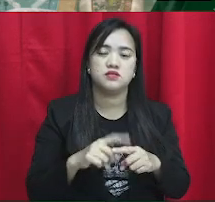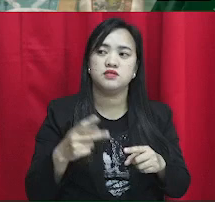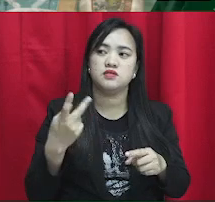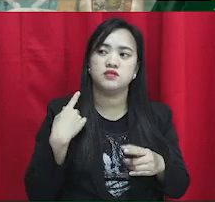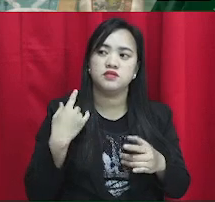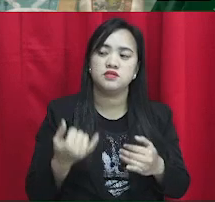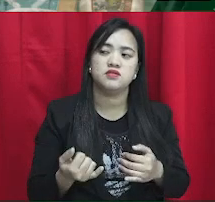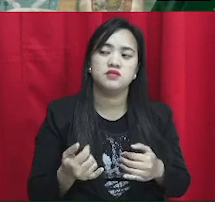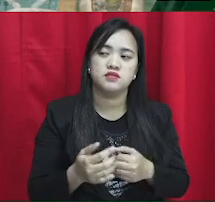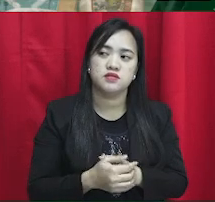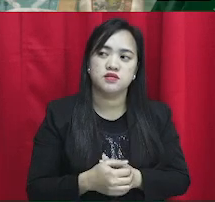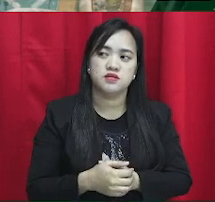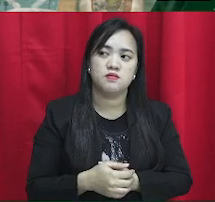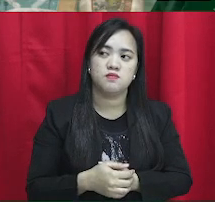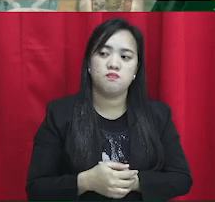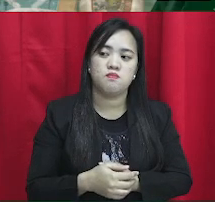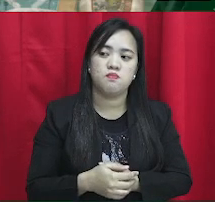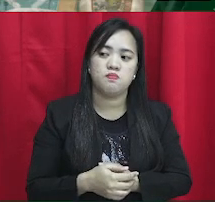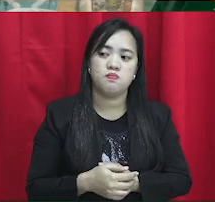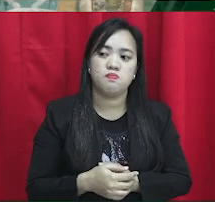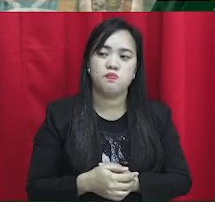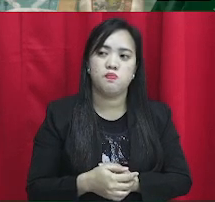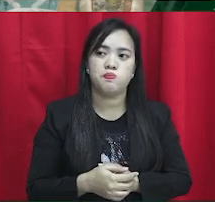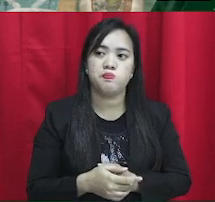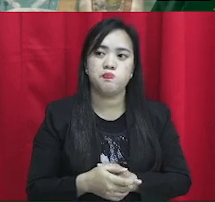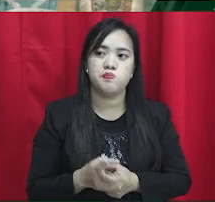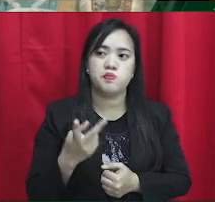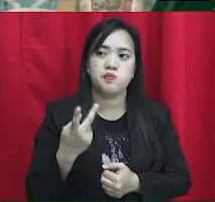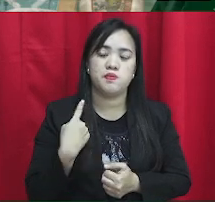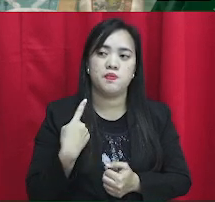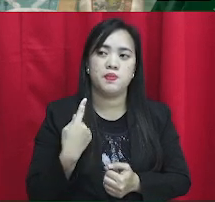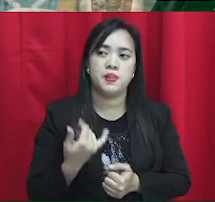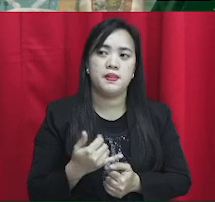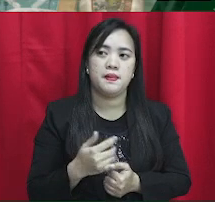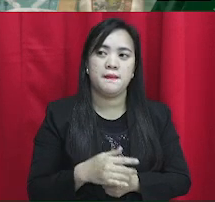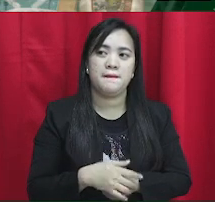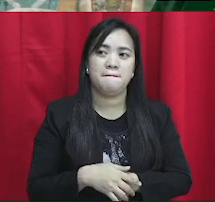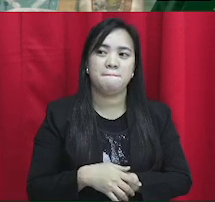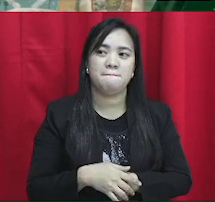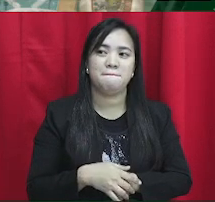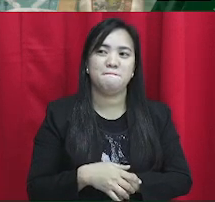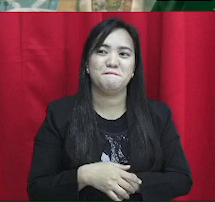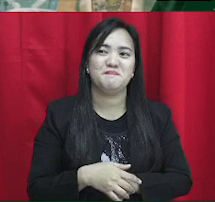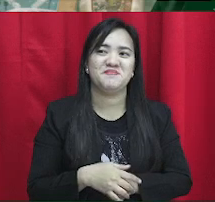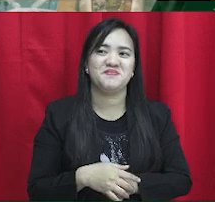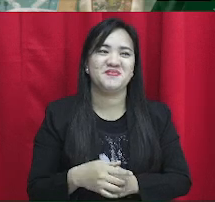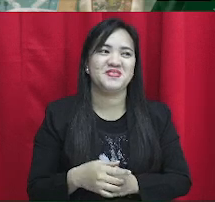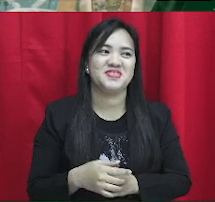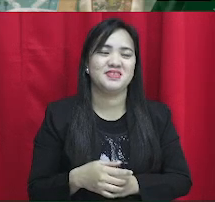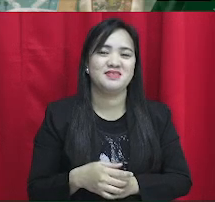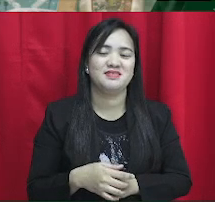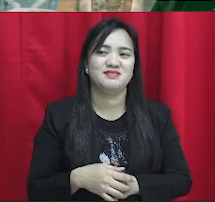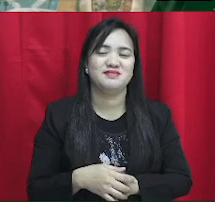mas mahal yung paputok kasi mas maraming pulbura yun. Oo, naubos na sa kwan ng Israel at Palestine.